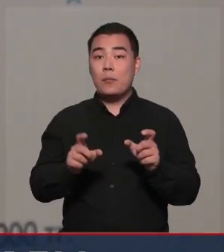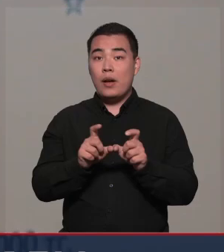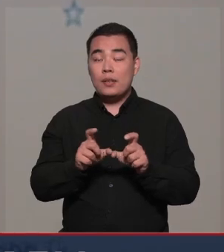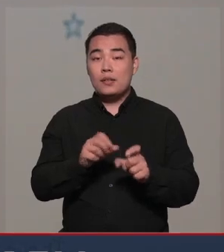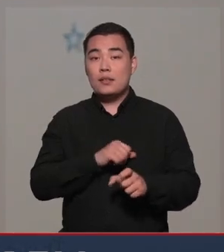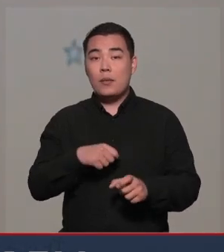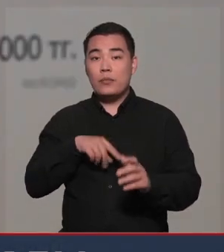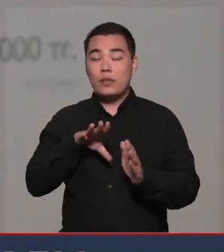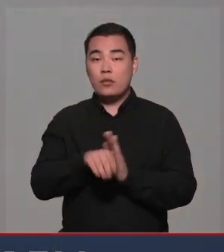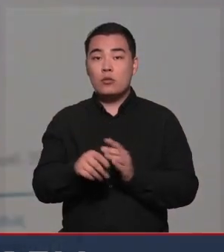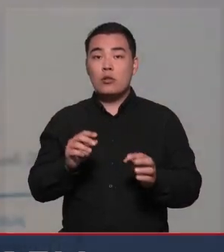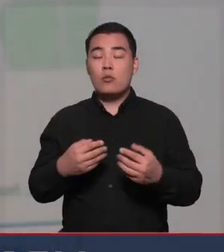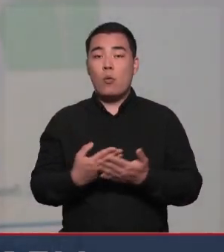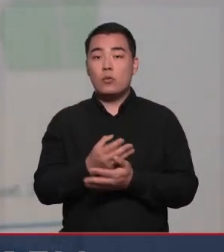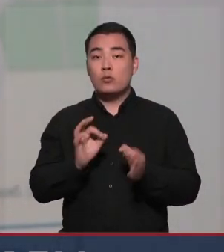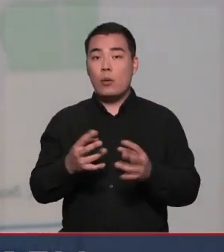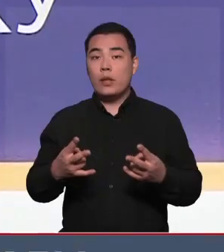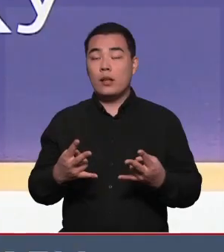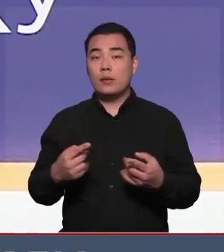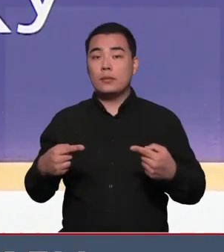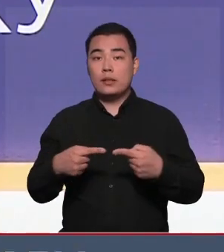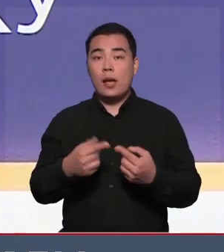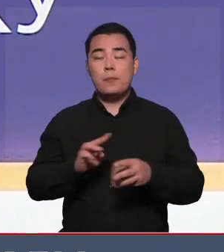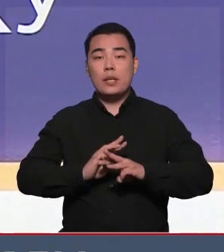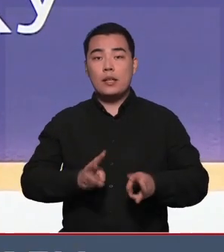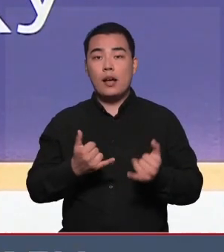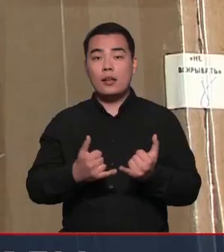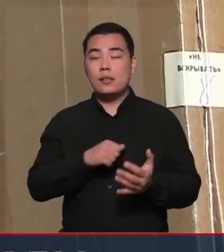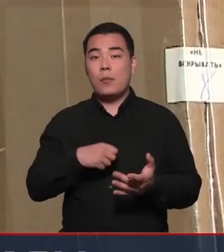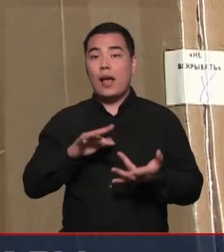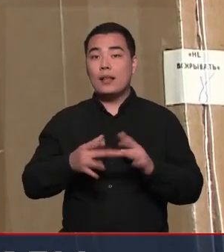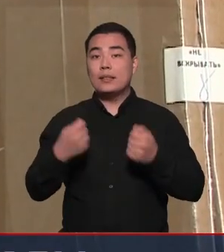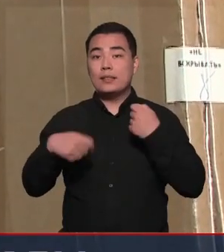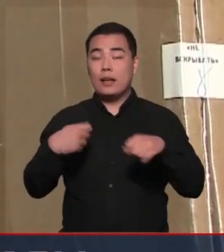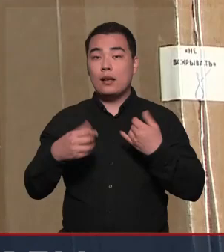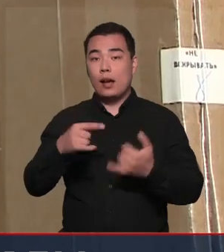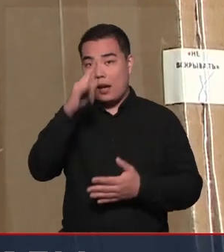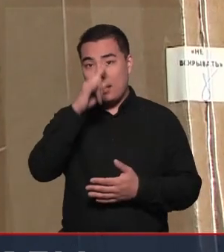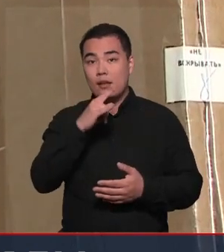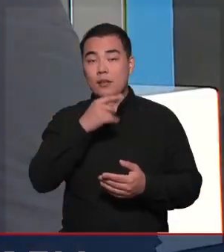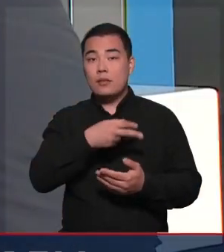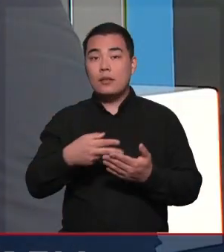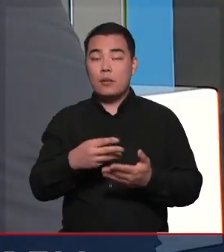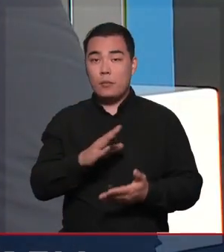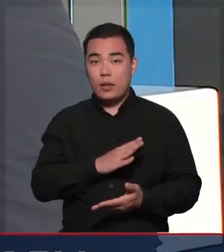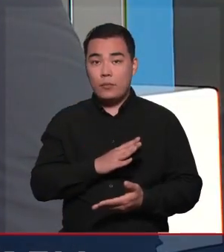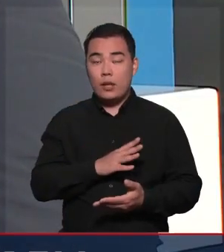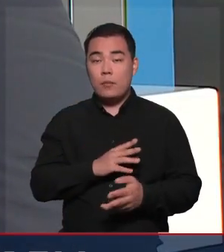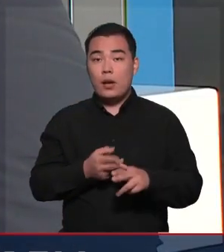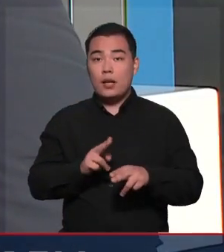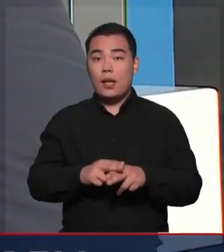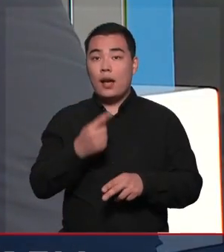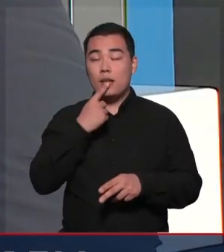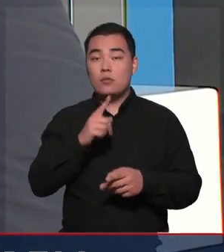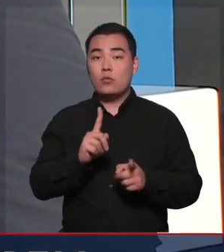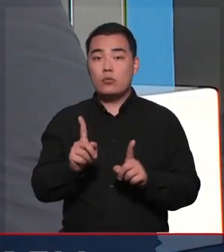жеке норма қабылдаған жөнді депутаттар. Ал министр 6 ірі электрондық сауда алаңының қазақшаланғанын айтты. Олай болса, тіл